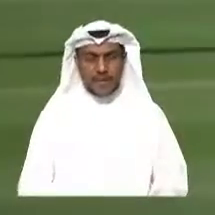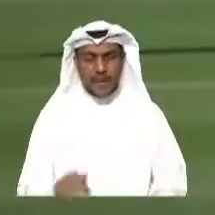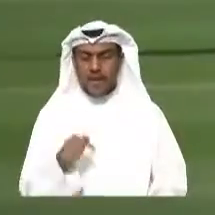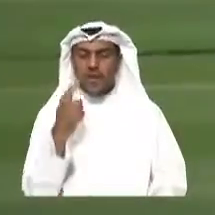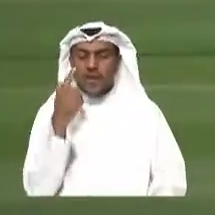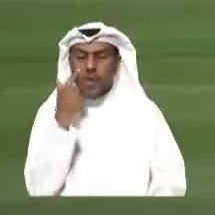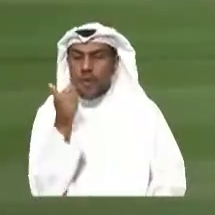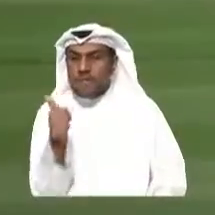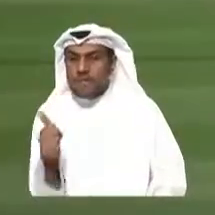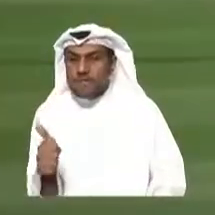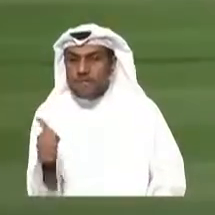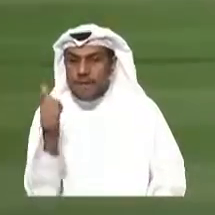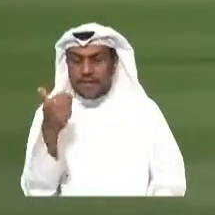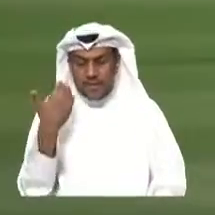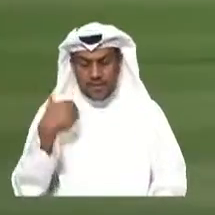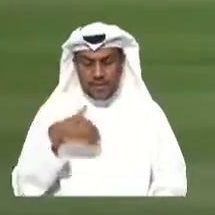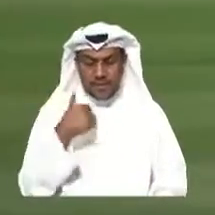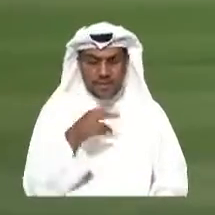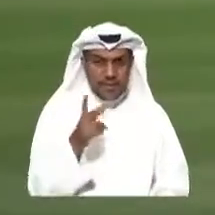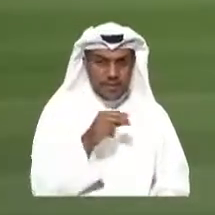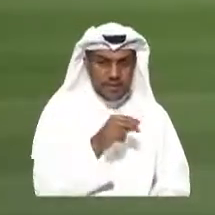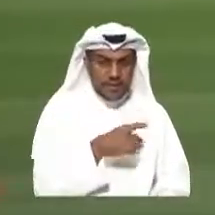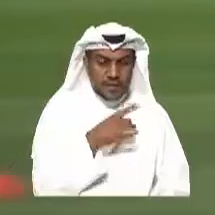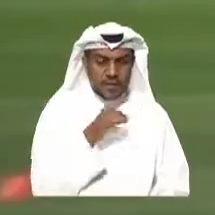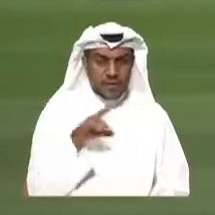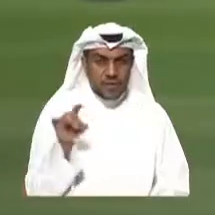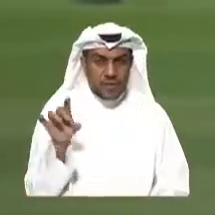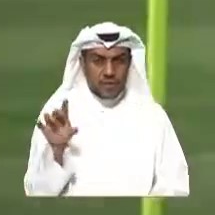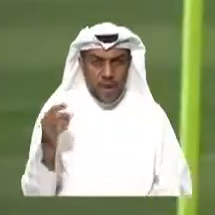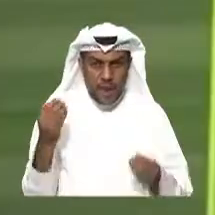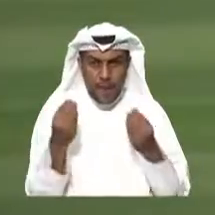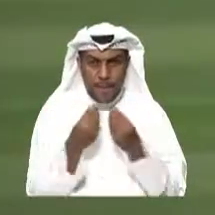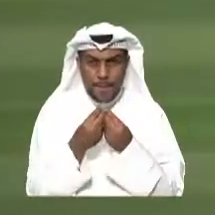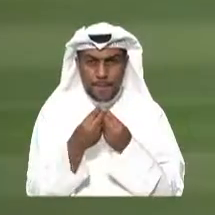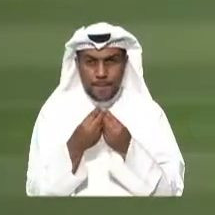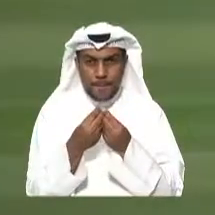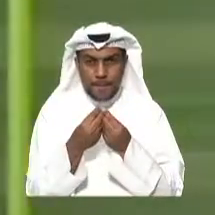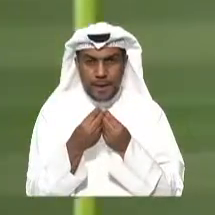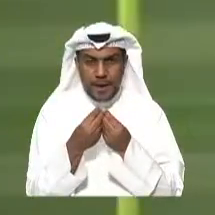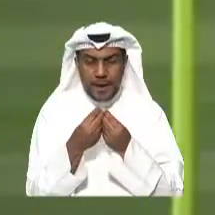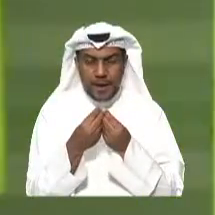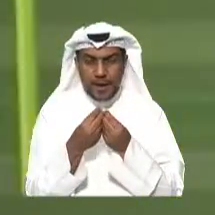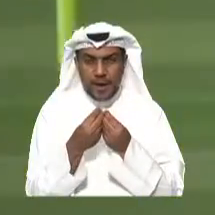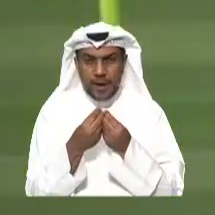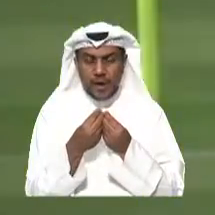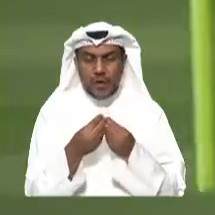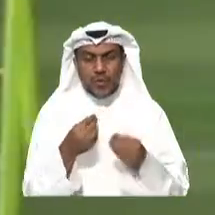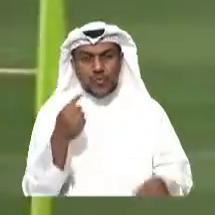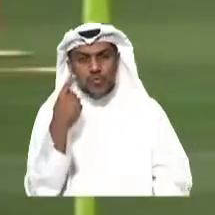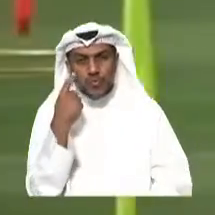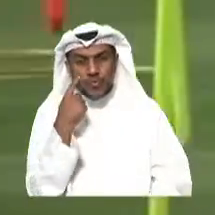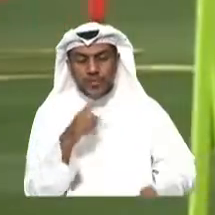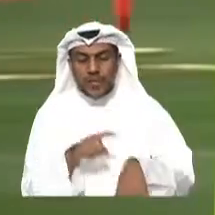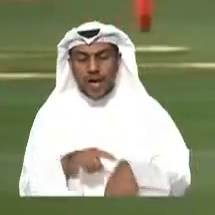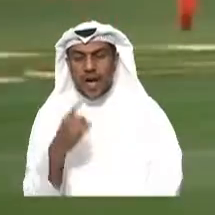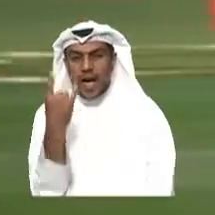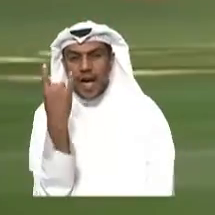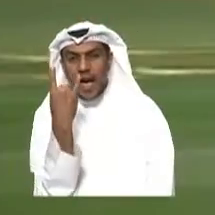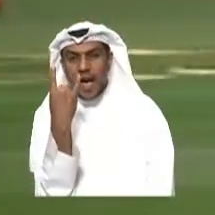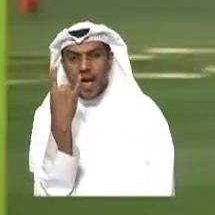مواجهه المنتخب الارجنتيني مع نظير الاسترالي والتي ستقام على استاد بن علي في الساعه العاشره